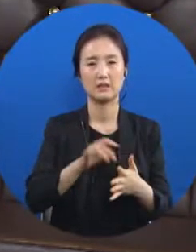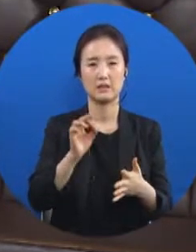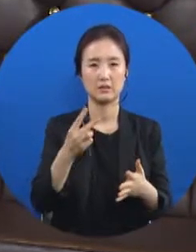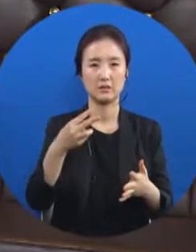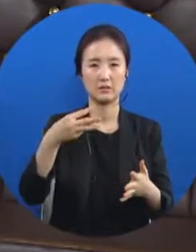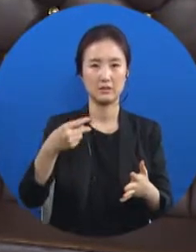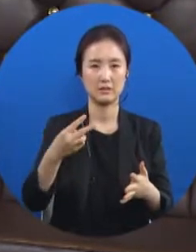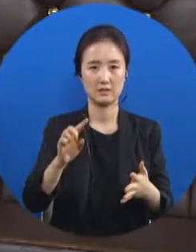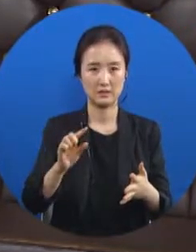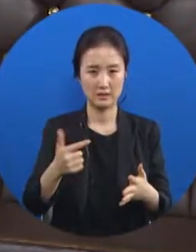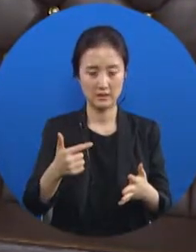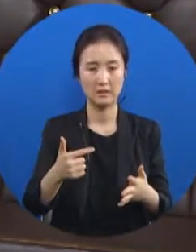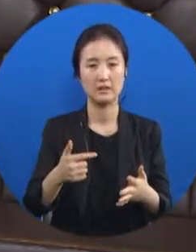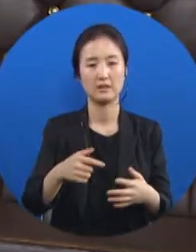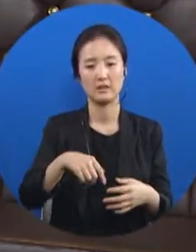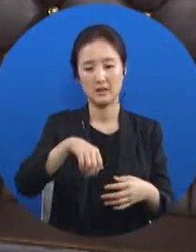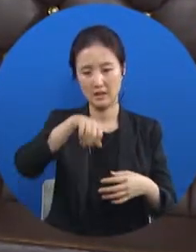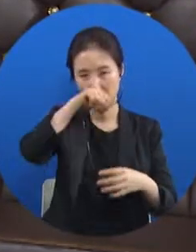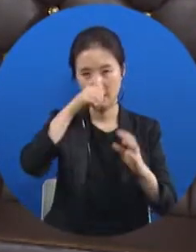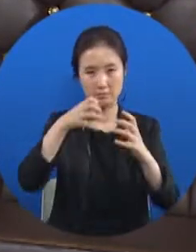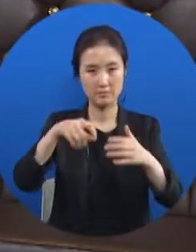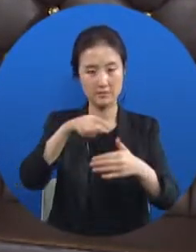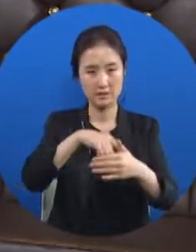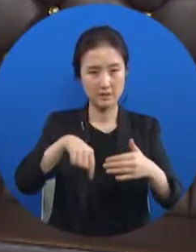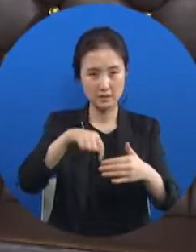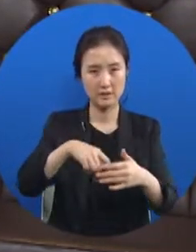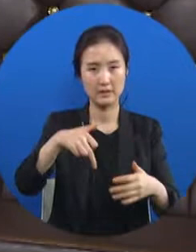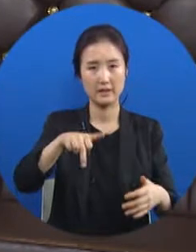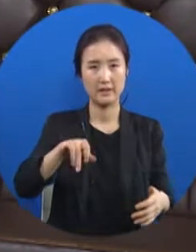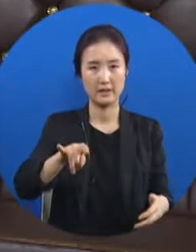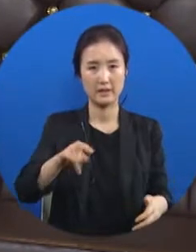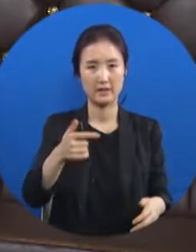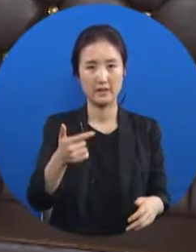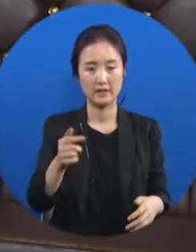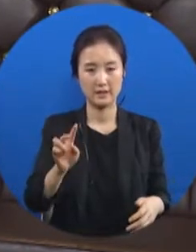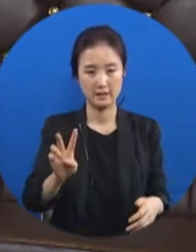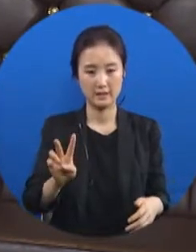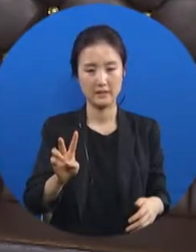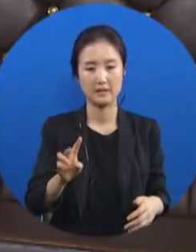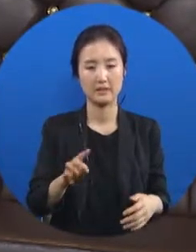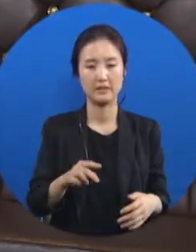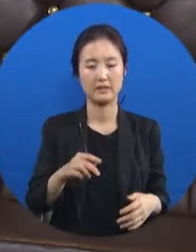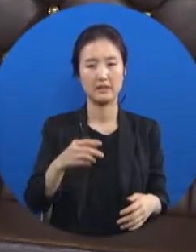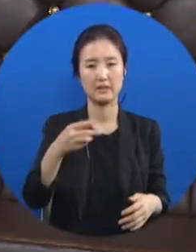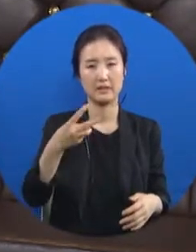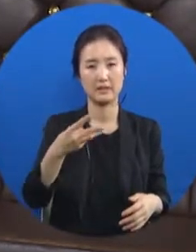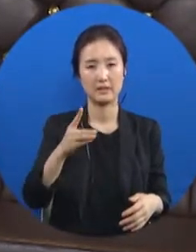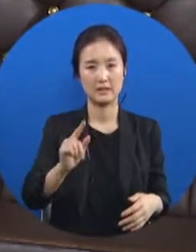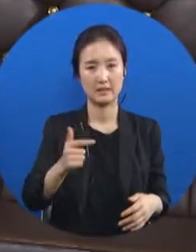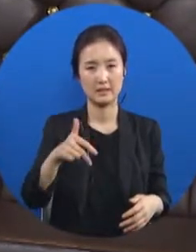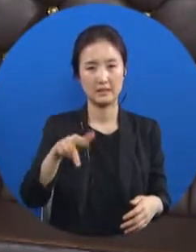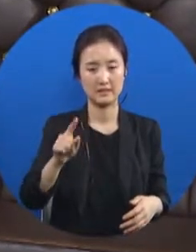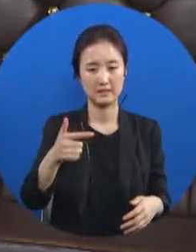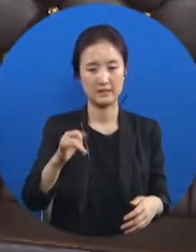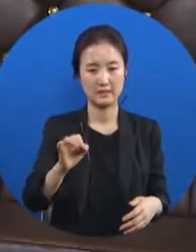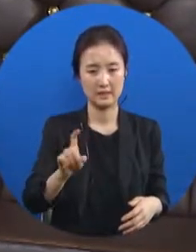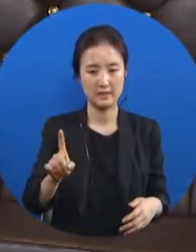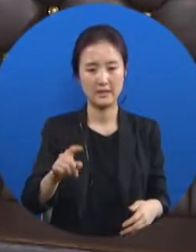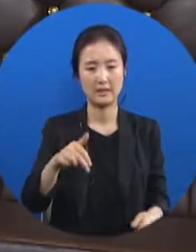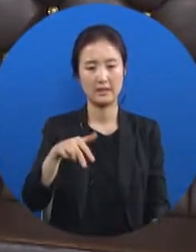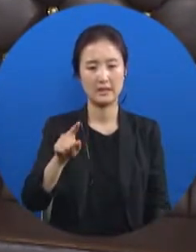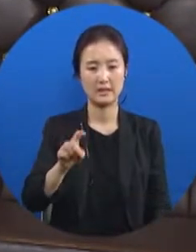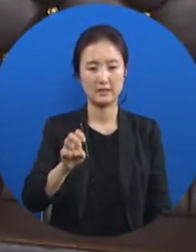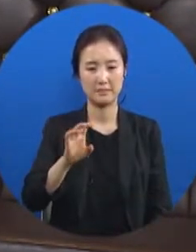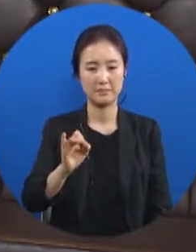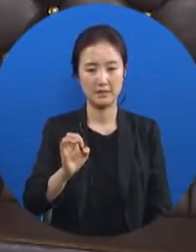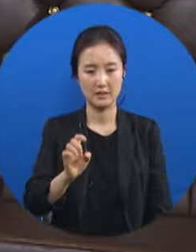저 아프리카에서는 저 케냐, 예, 저기 케냐에서 내려오면 탄자니아에서 잠비아, 뭐